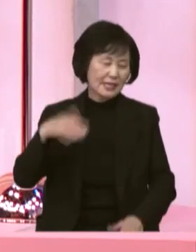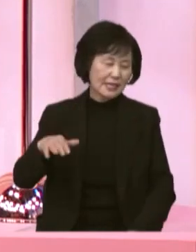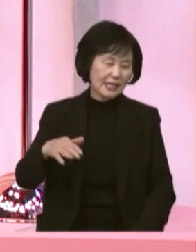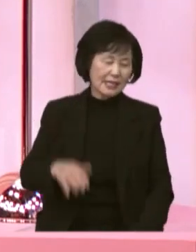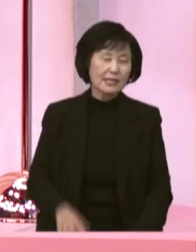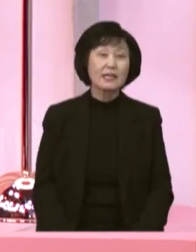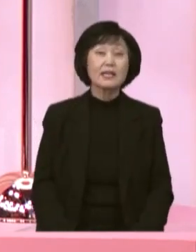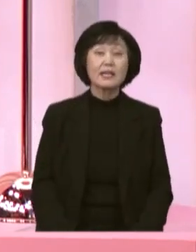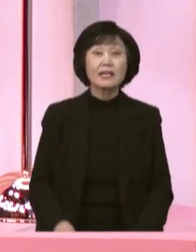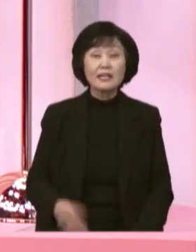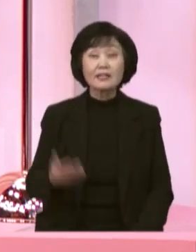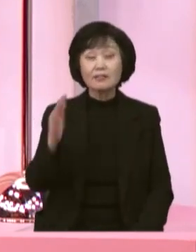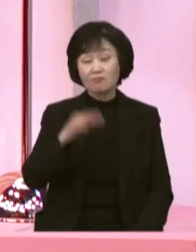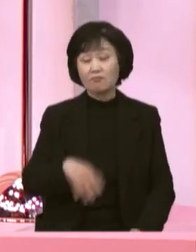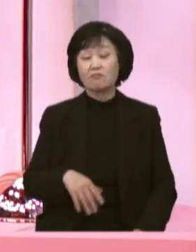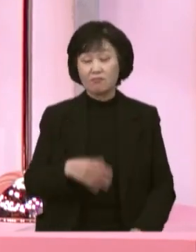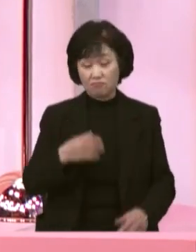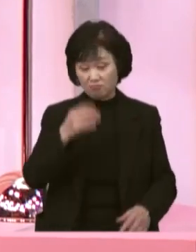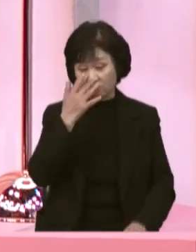딱 보이면서